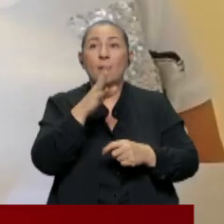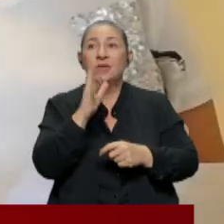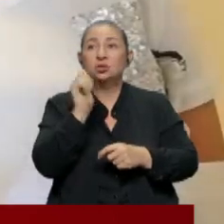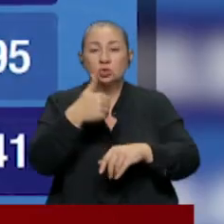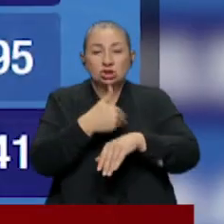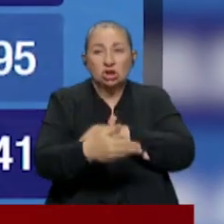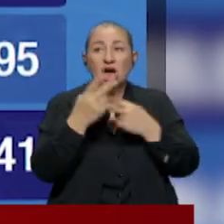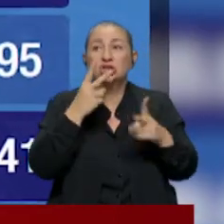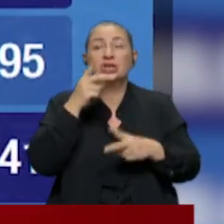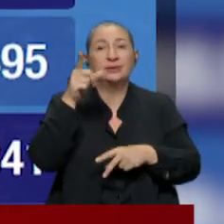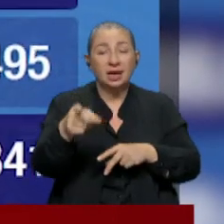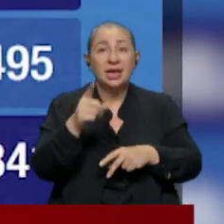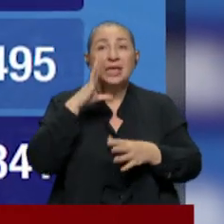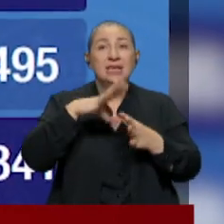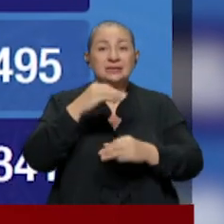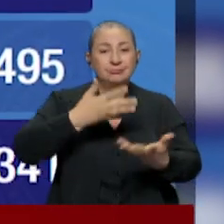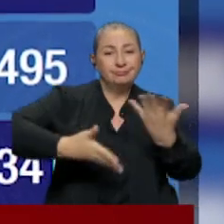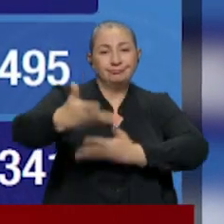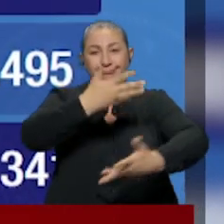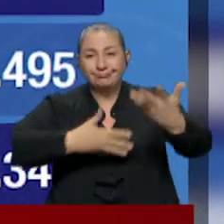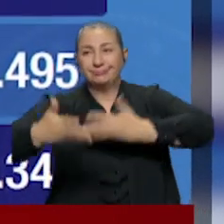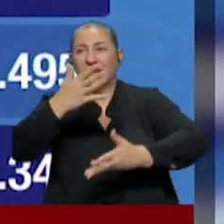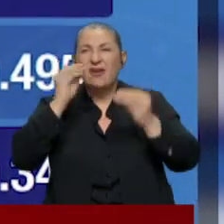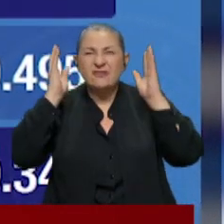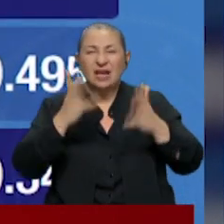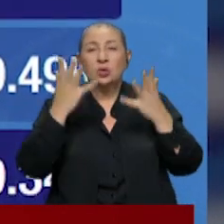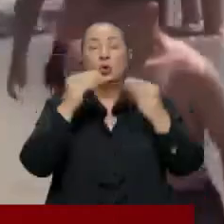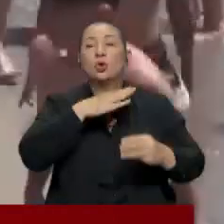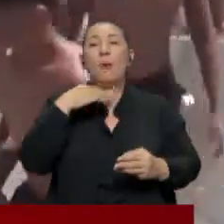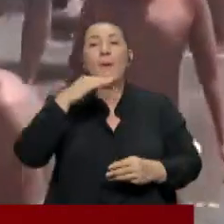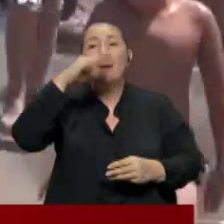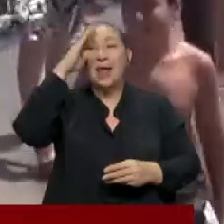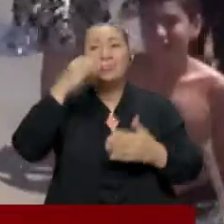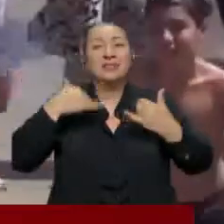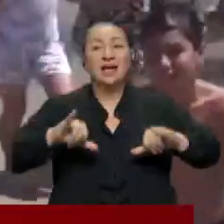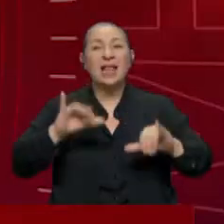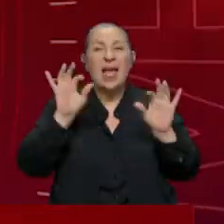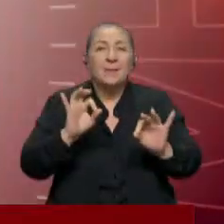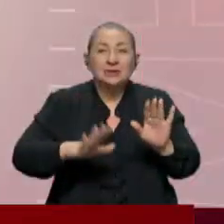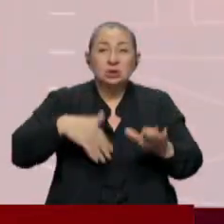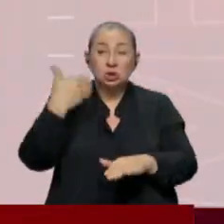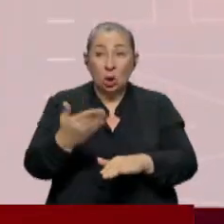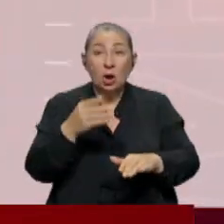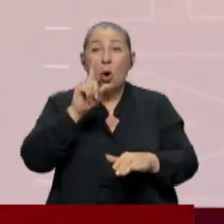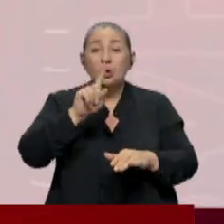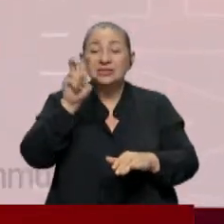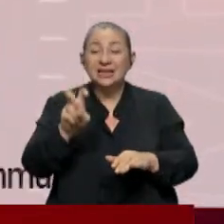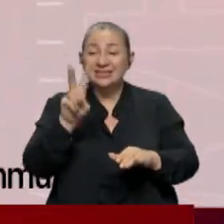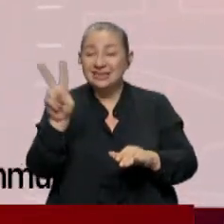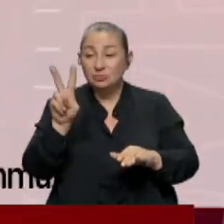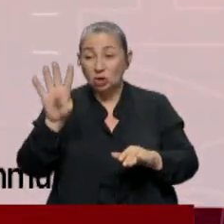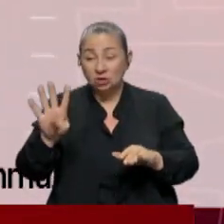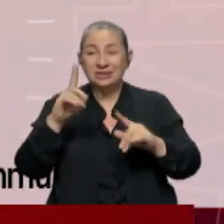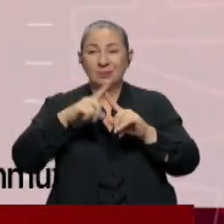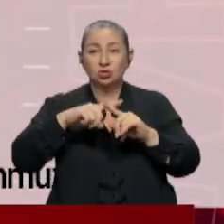gün gecikmeli açıklandı. İnsan hareketliliğinin en çok yaşandığı Kurban Bayramı tatilinden hemen sonraki